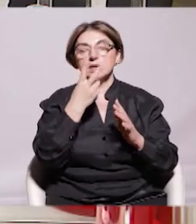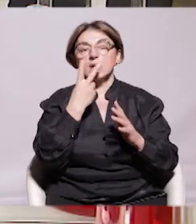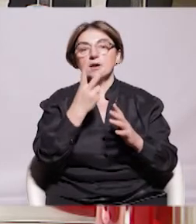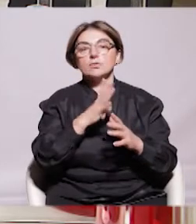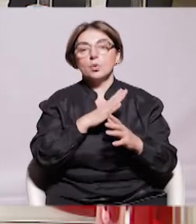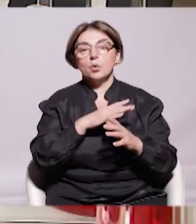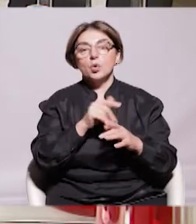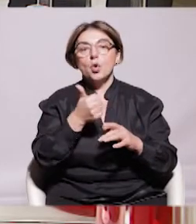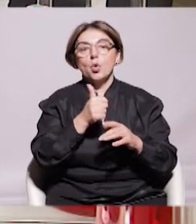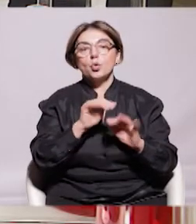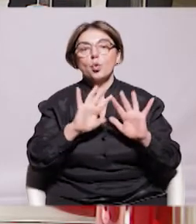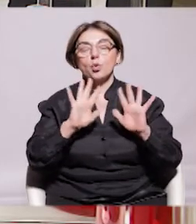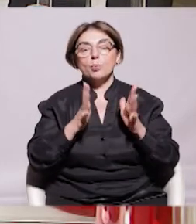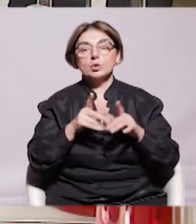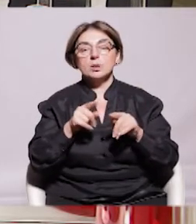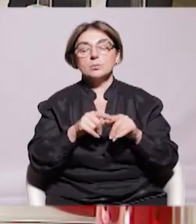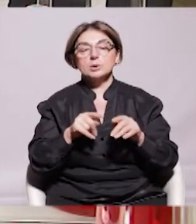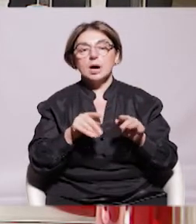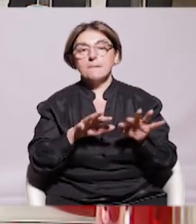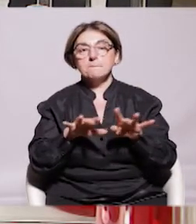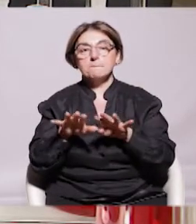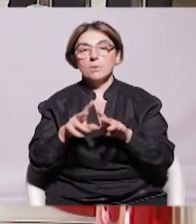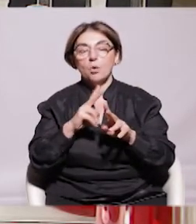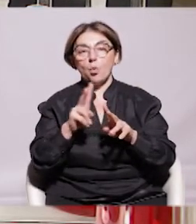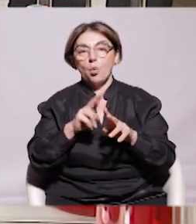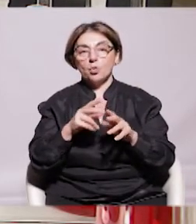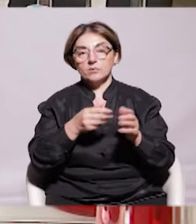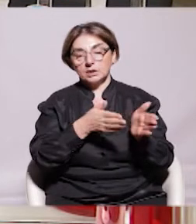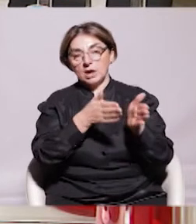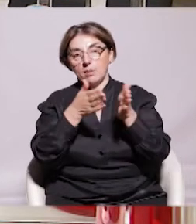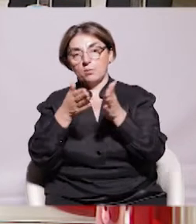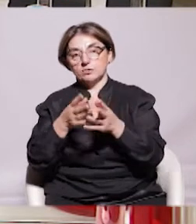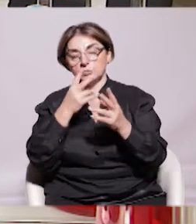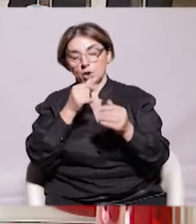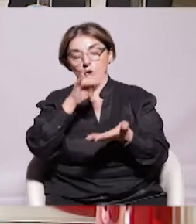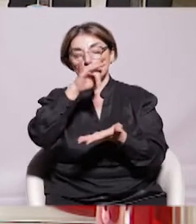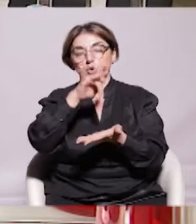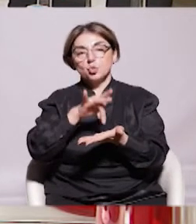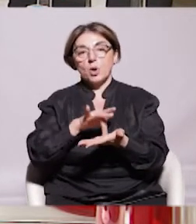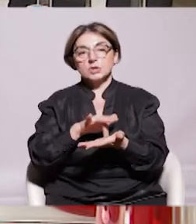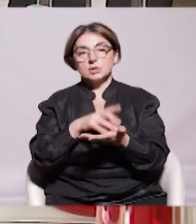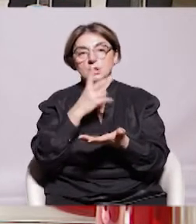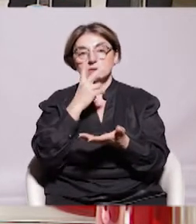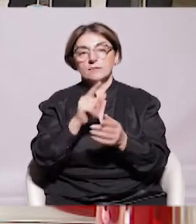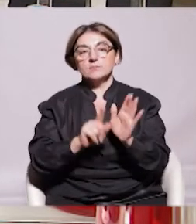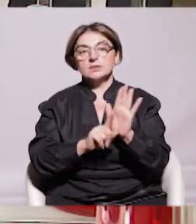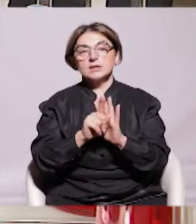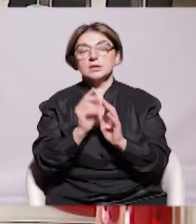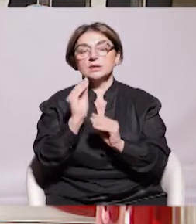თვალნათელი გახდეს მიმდინარე პროცესების აღქმა, მე ორივე შტატივს გამოვწევ უფრო შუაში